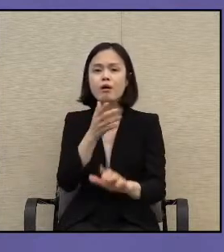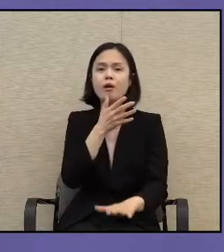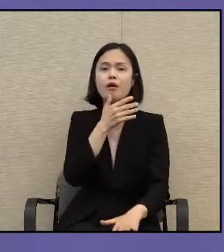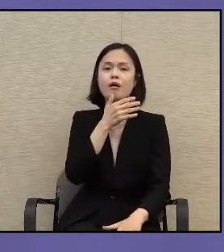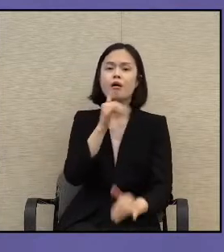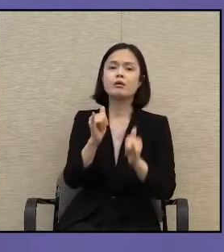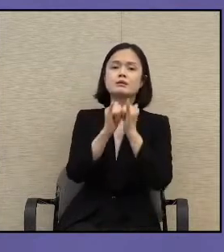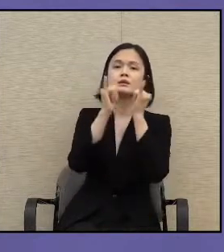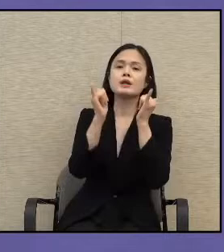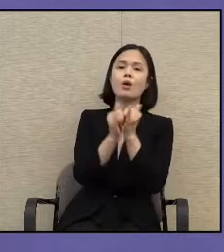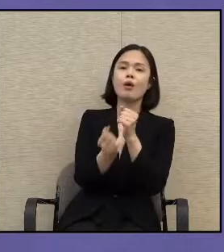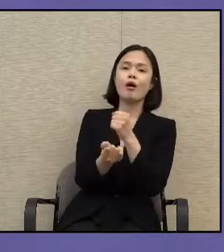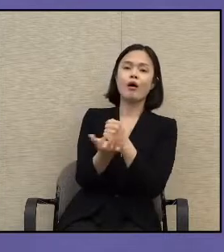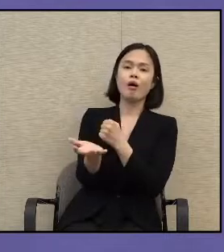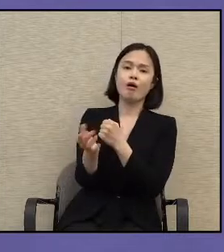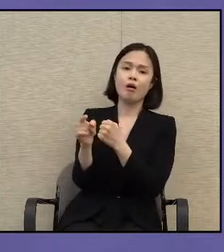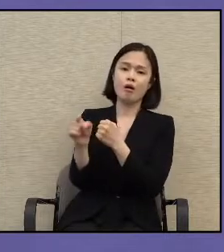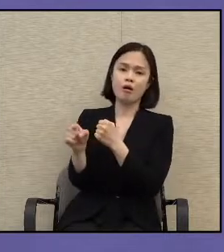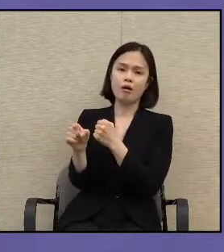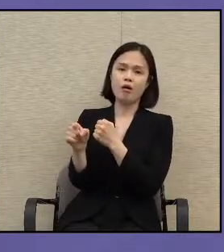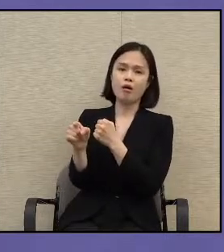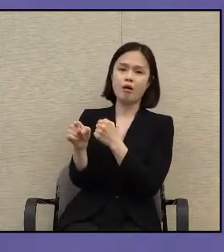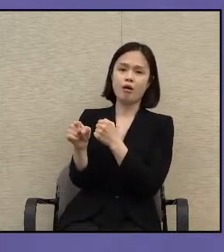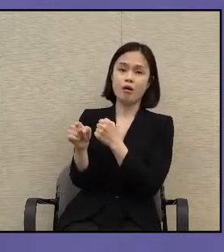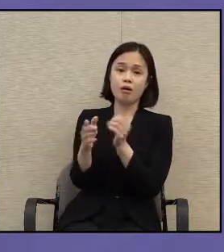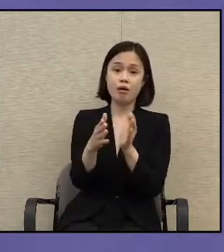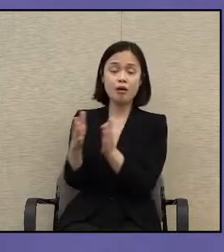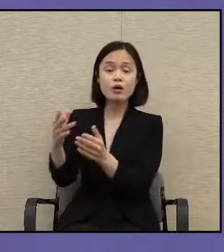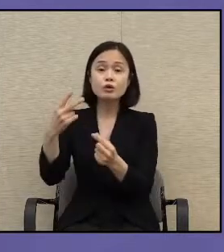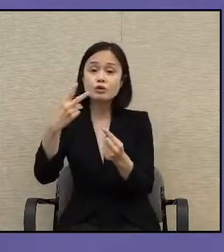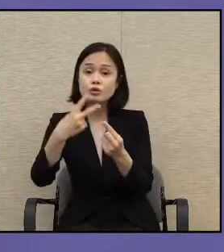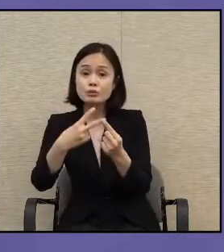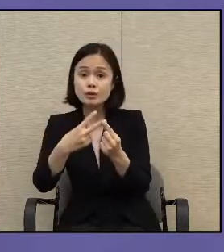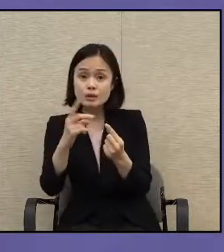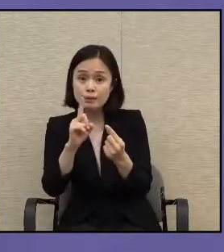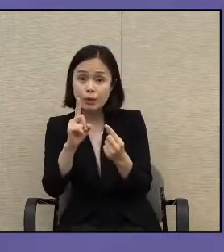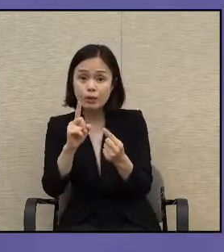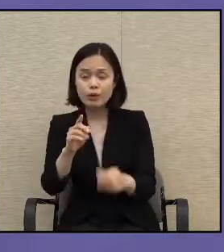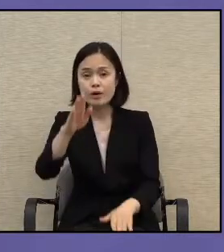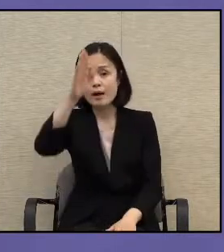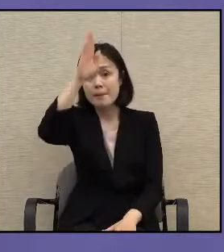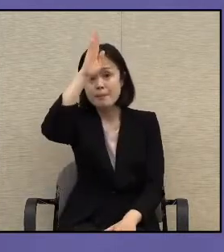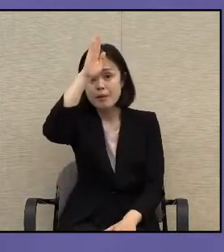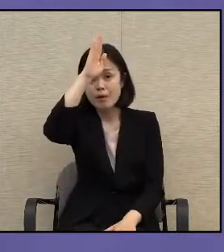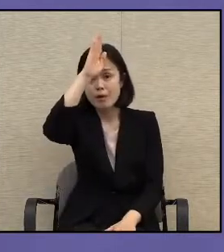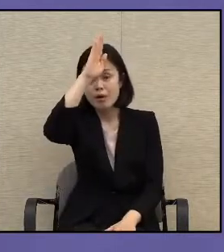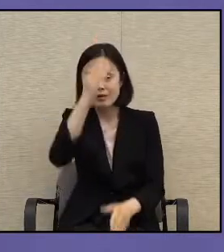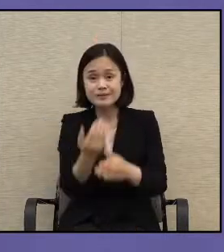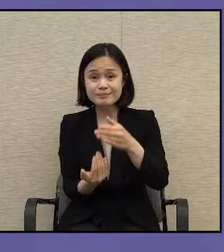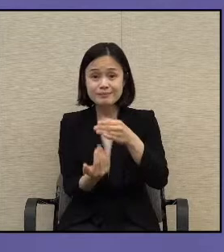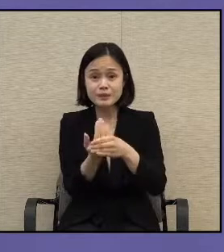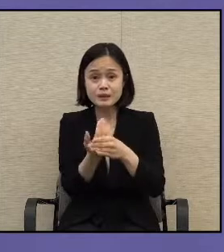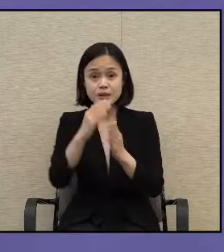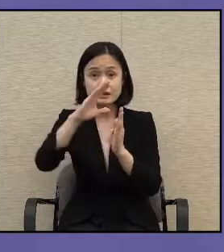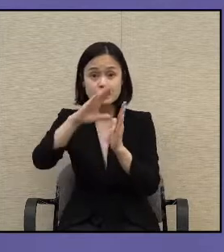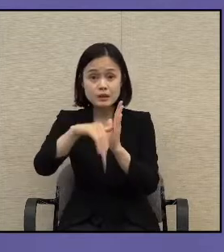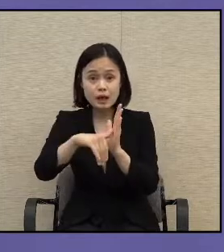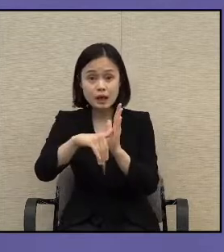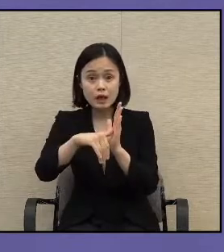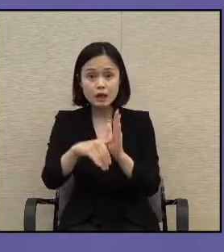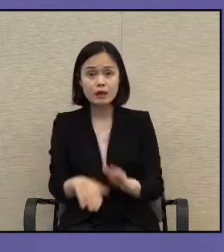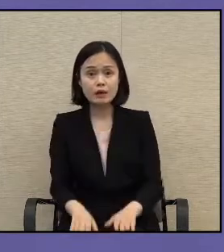이제 이쪽보다는 이 두 번째 과정, 질환이라고 하는 것이 발생하고 나면, 여기서는 이제 poor health